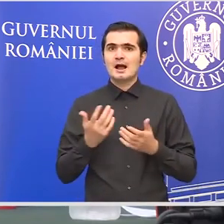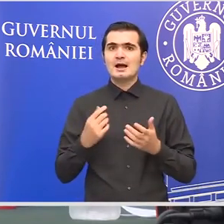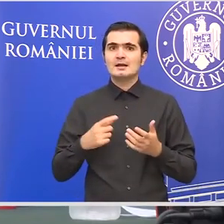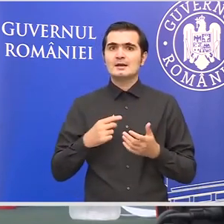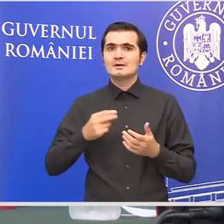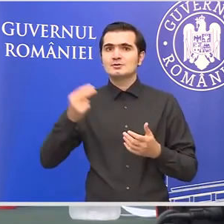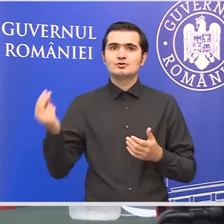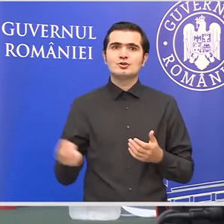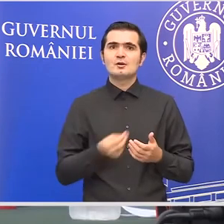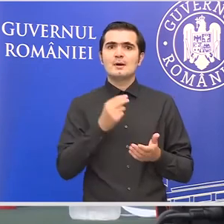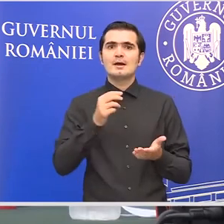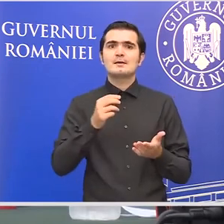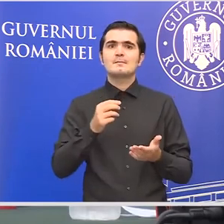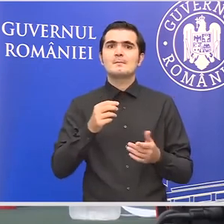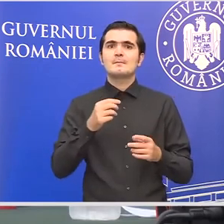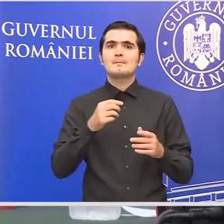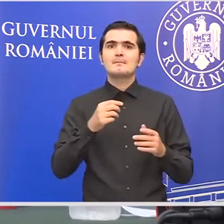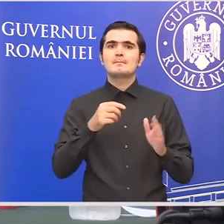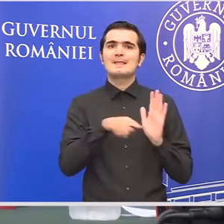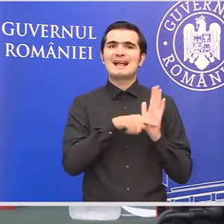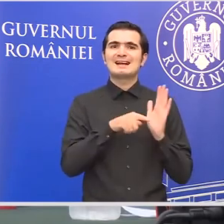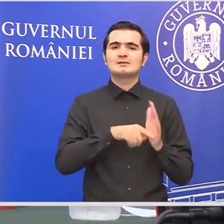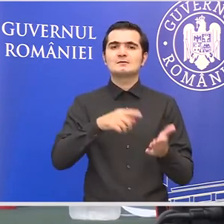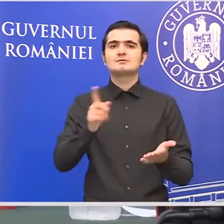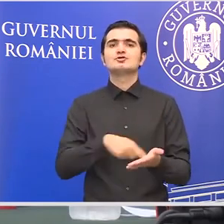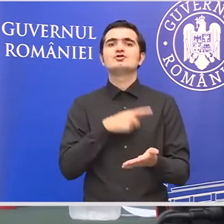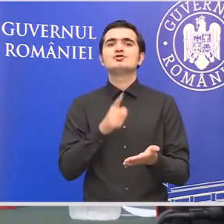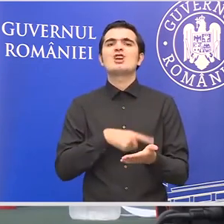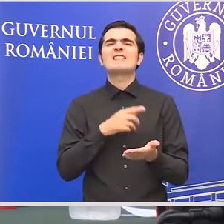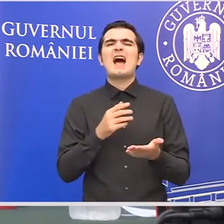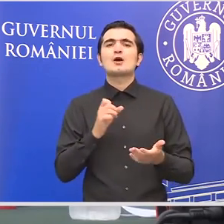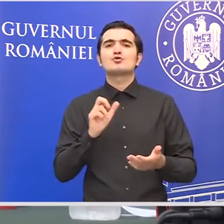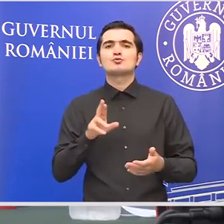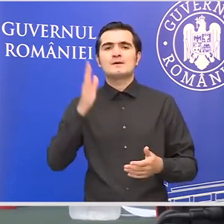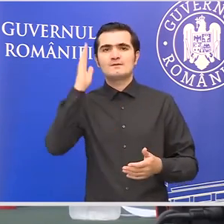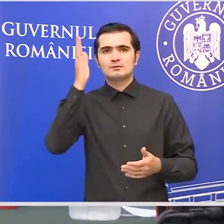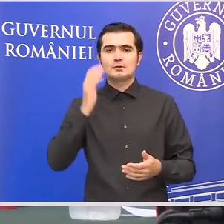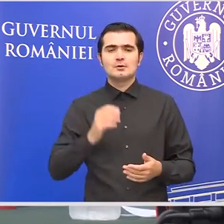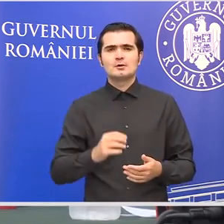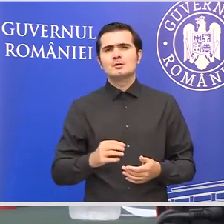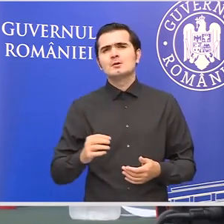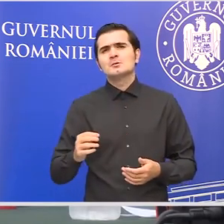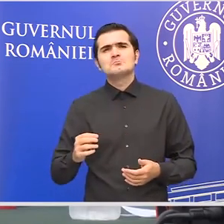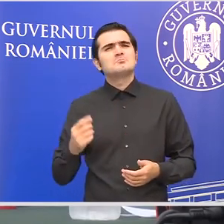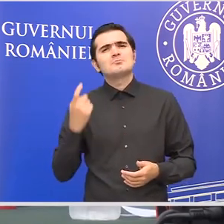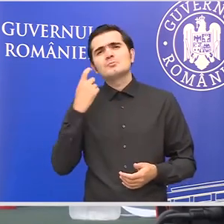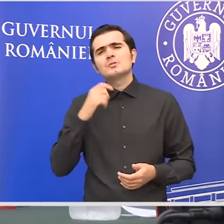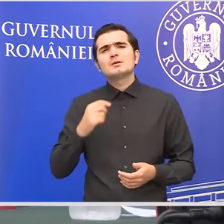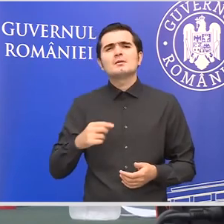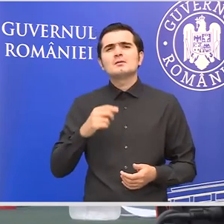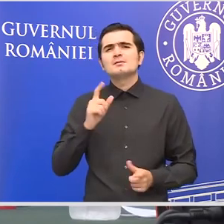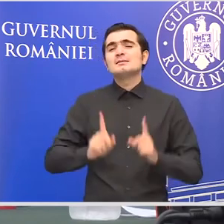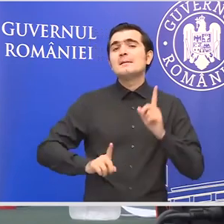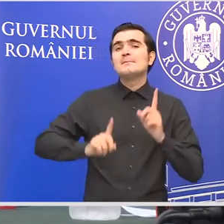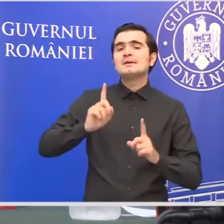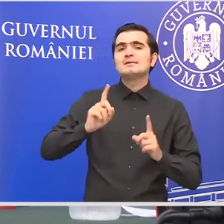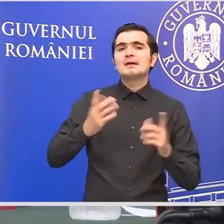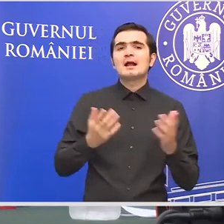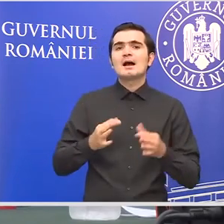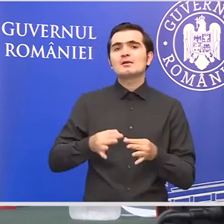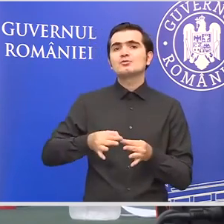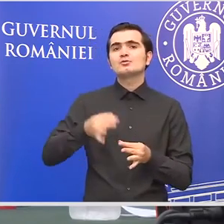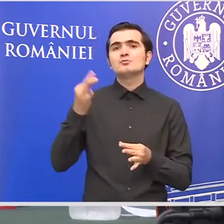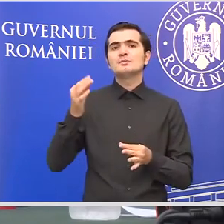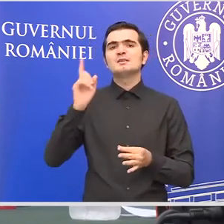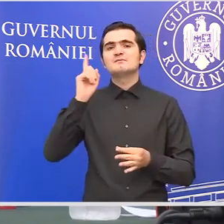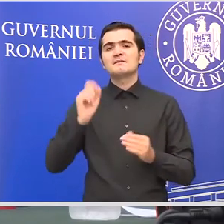Sunt scenarii de lucru, sunt în funcție de dominanța unei tulpini virale sau a alteia,